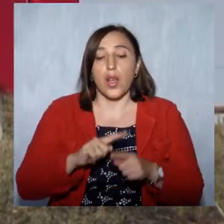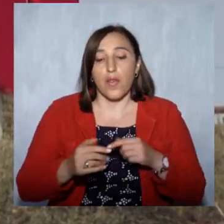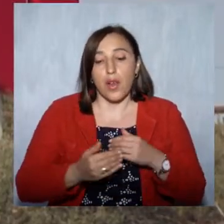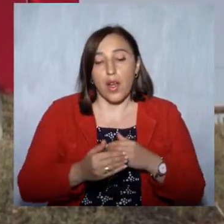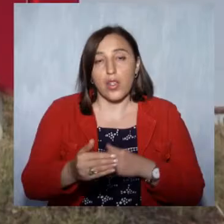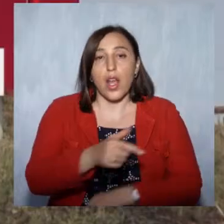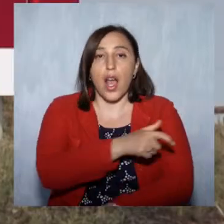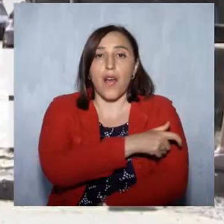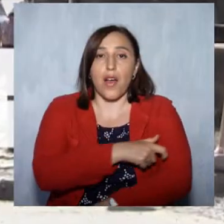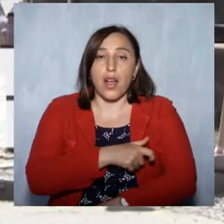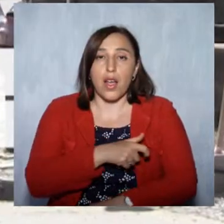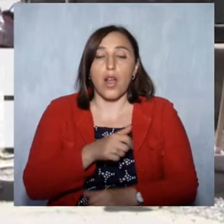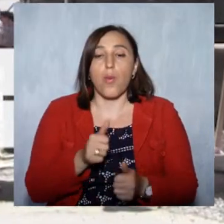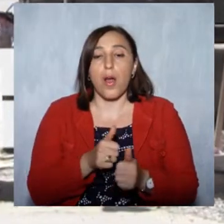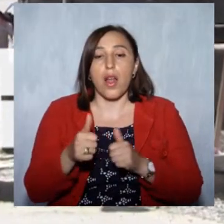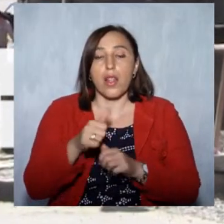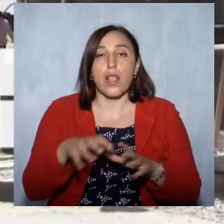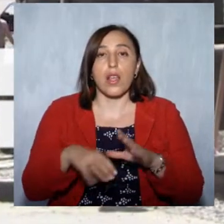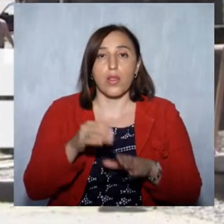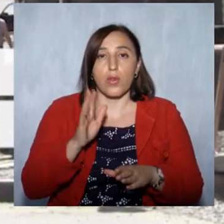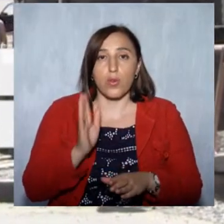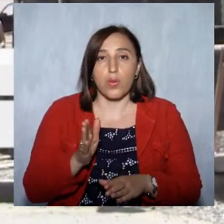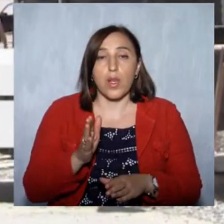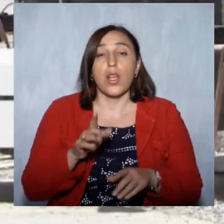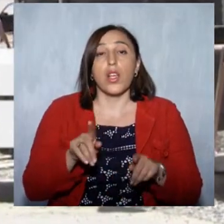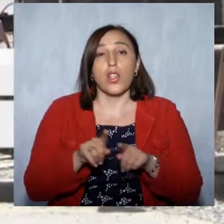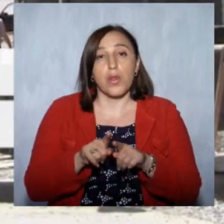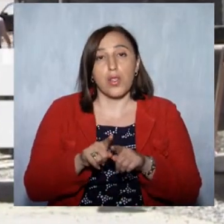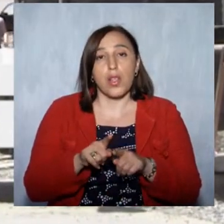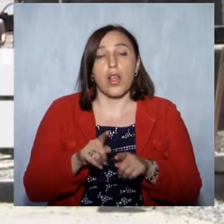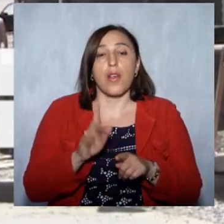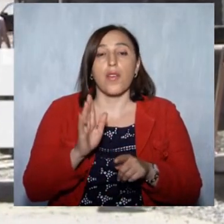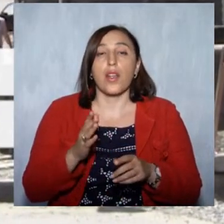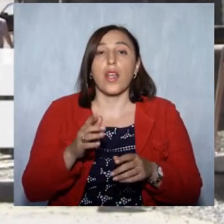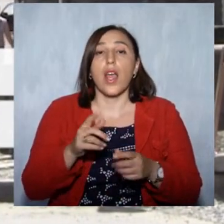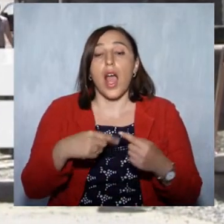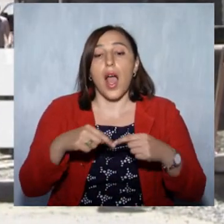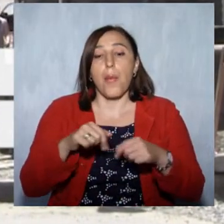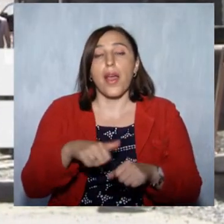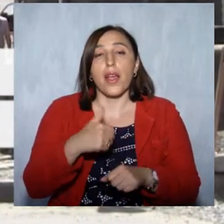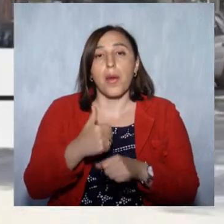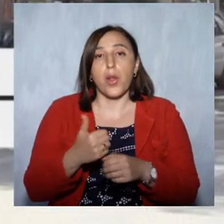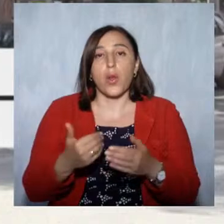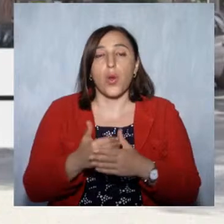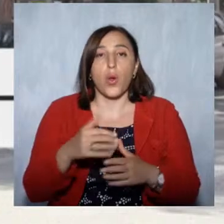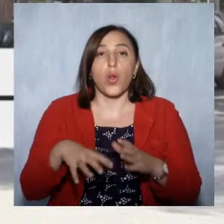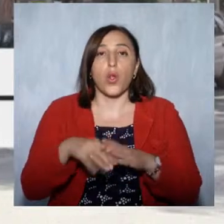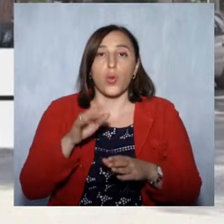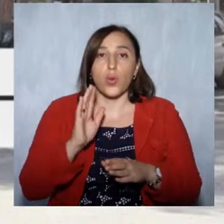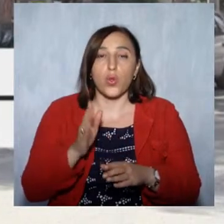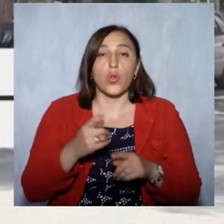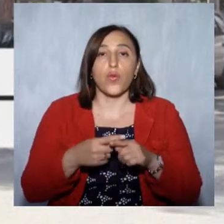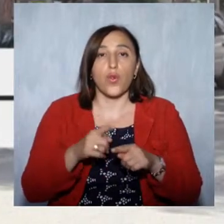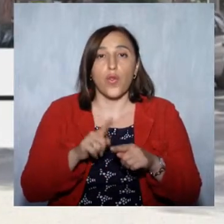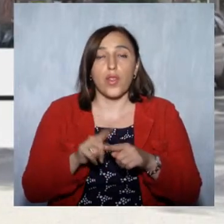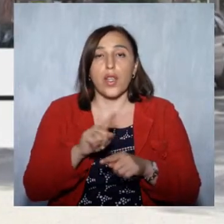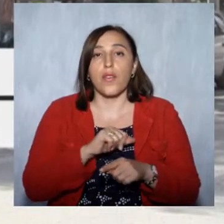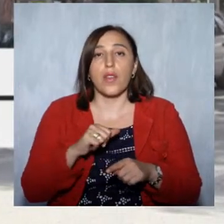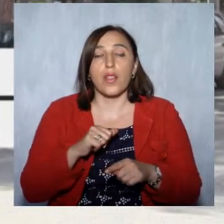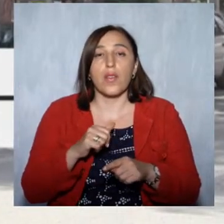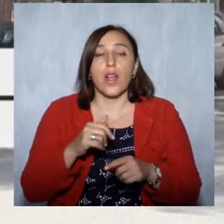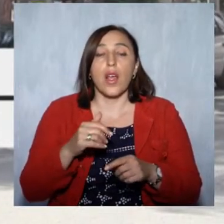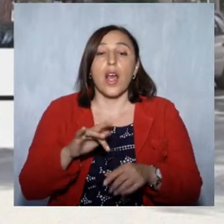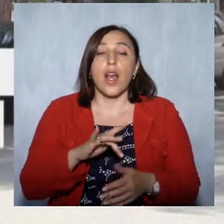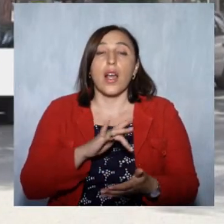ավականու արտահերտ ընտրություններ։ Դա ենթադրում է նաև նոր համայնքապետի ընտրություններ, քանի որ Կապանում այլևս գործում է համամասնական ընտրակարգ և